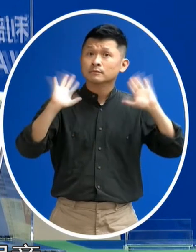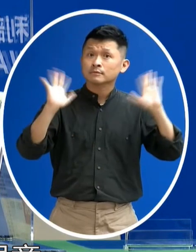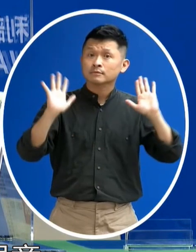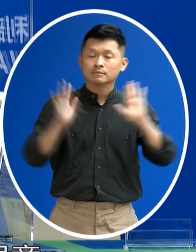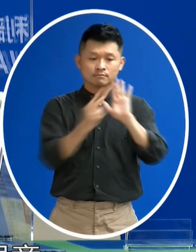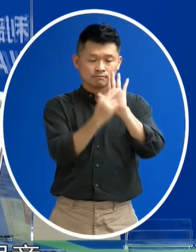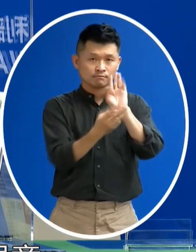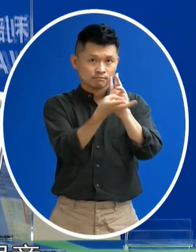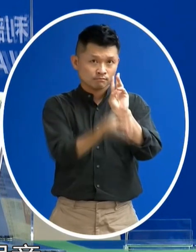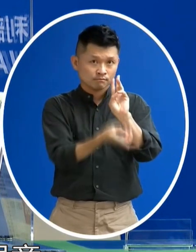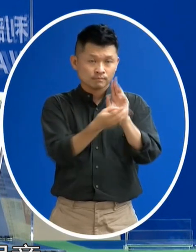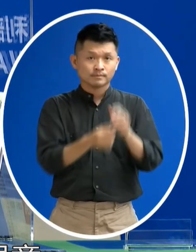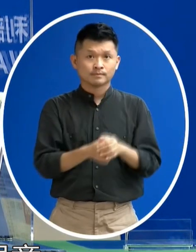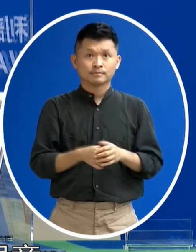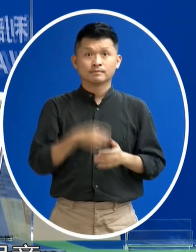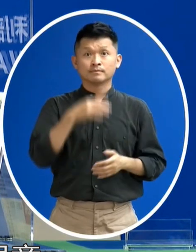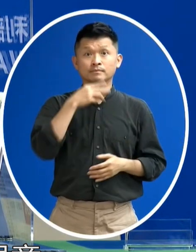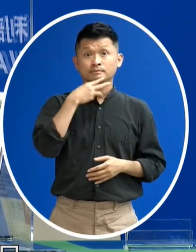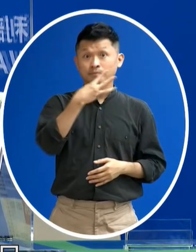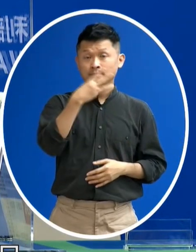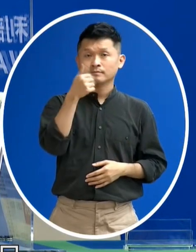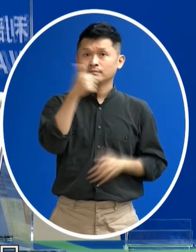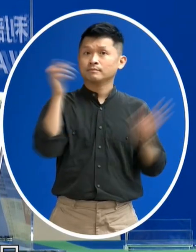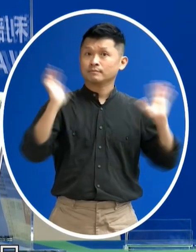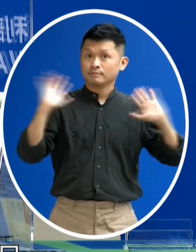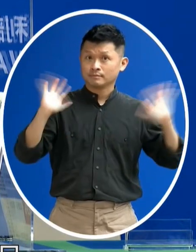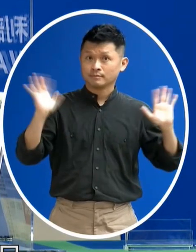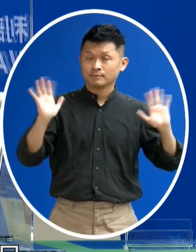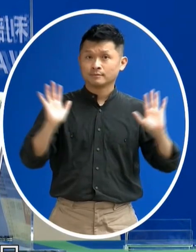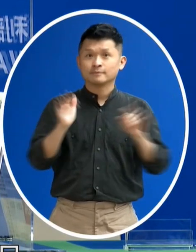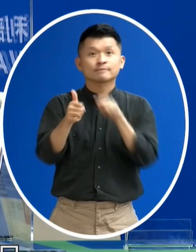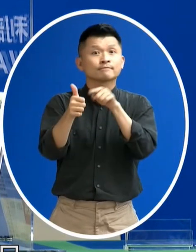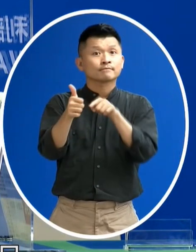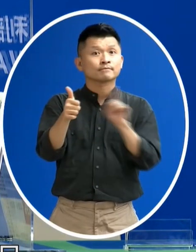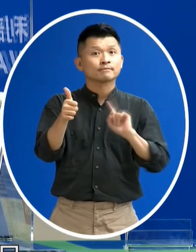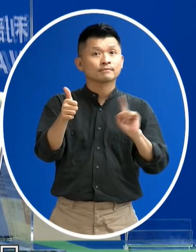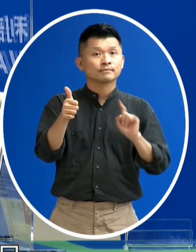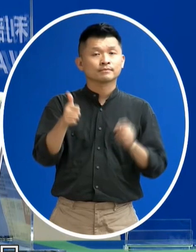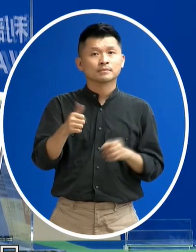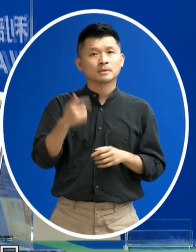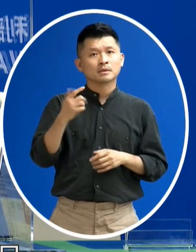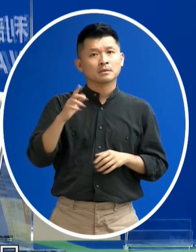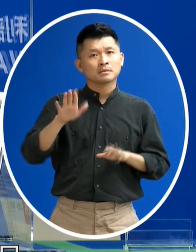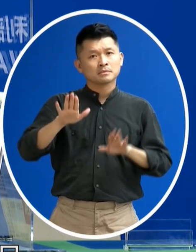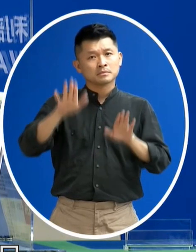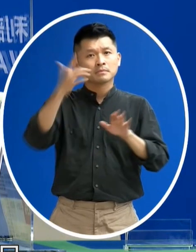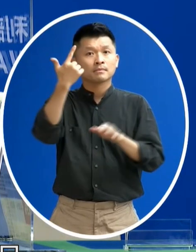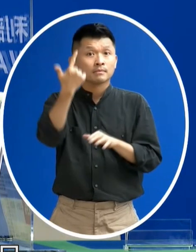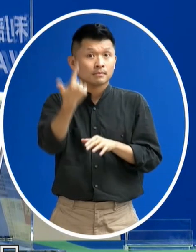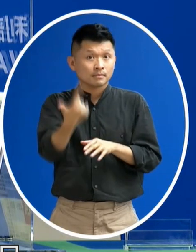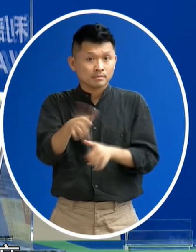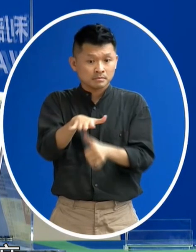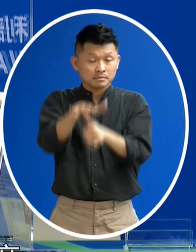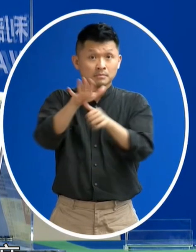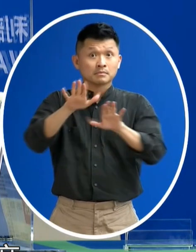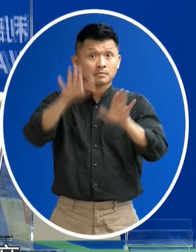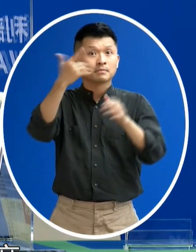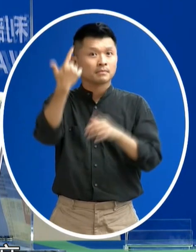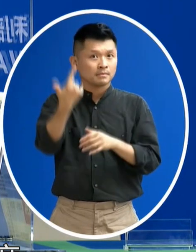我做一下说明，这是一个3岁的男童。那本身是只有发展迟缓的这个慢性的状况